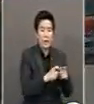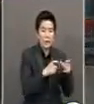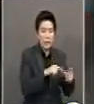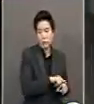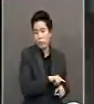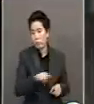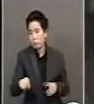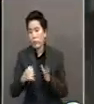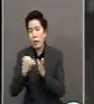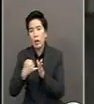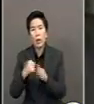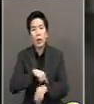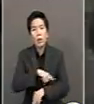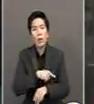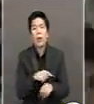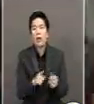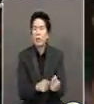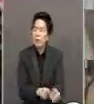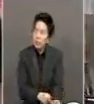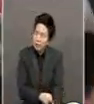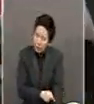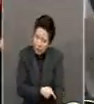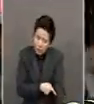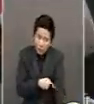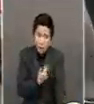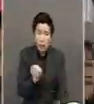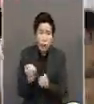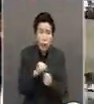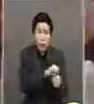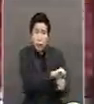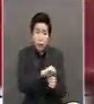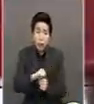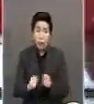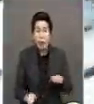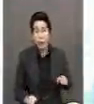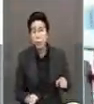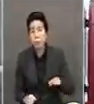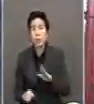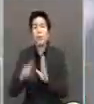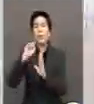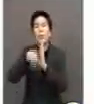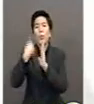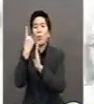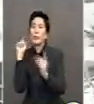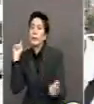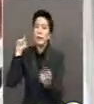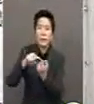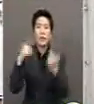ช้บริการนั้นถือว่าใช้เวลาเดินทางนานมากเพราะรถตู้โดยสารส่วนใหญ่จะใช้เวลาเฉลี่ยไม่เกิน1ชั่วโมง